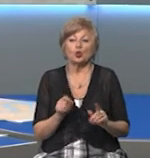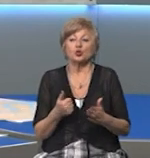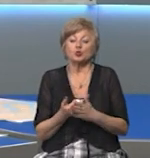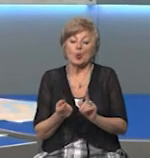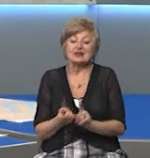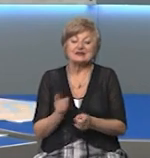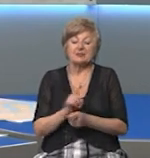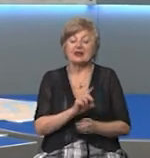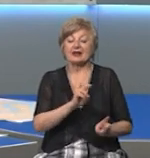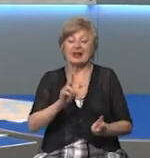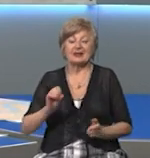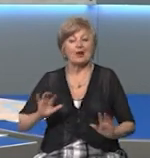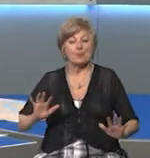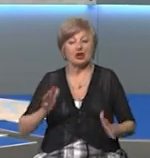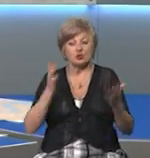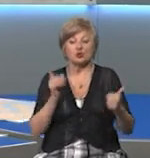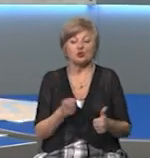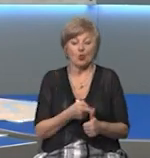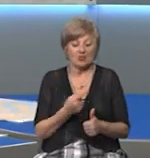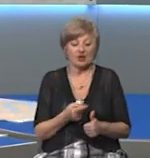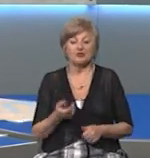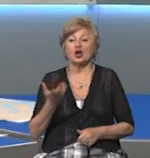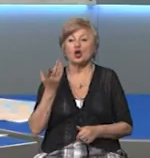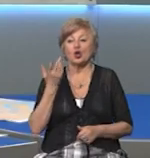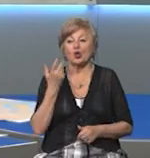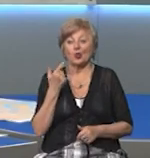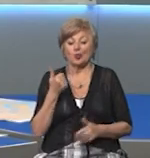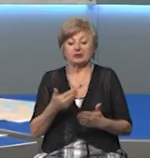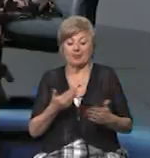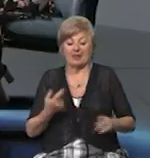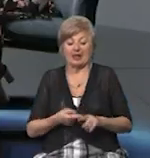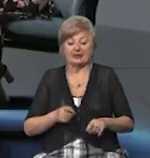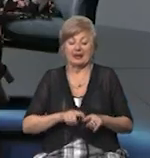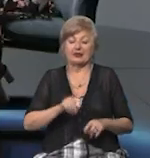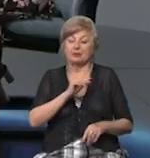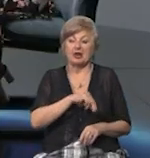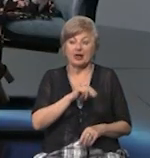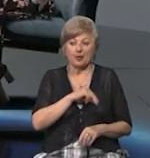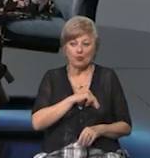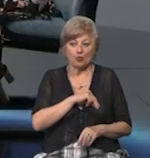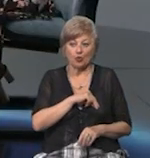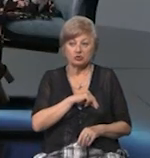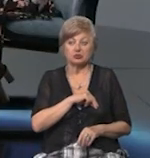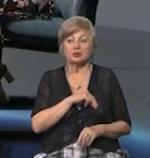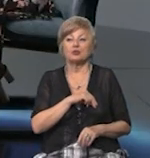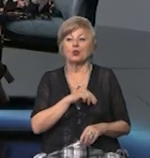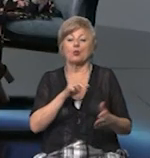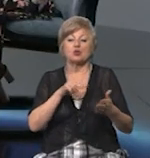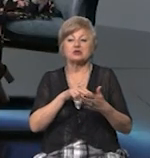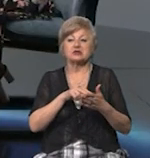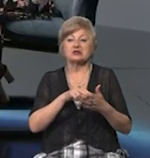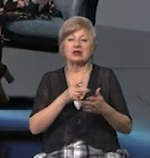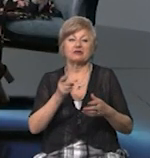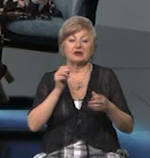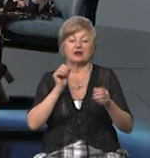змін, які відбуваються. Тобто, по-перше, коли перед цими роботами ще розмістили там листочок А4